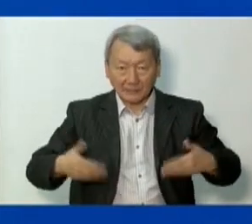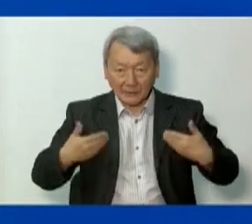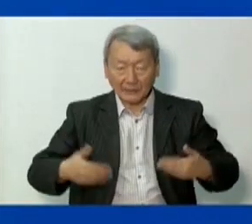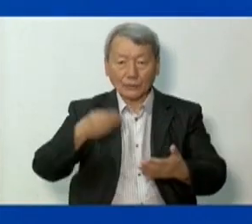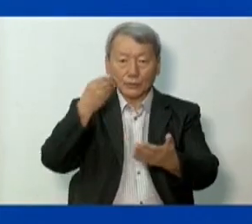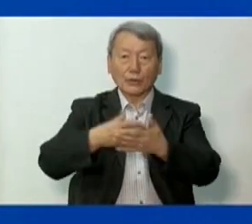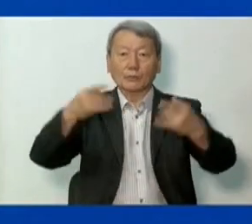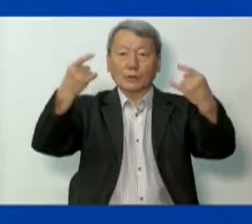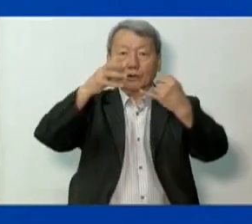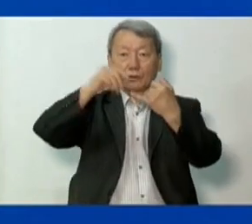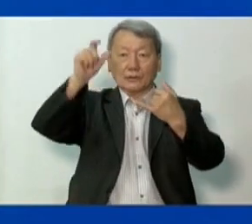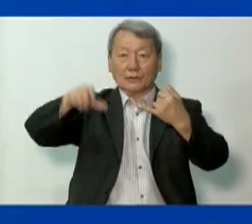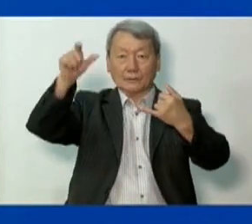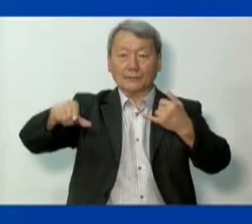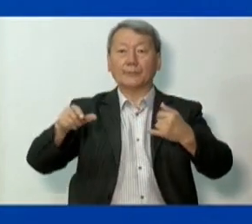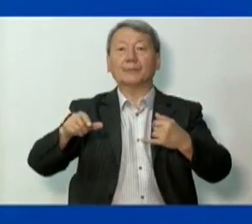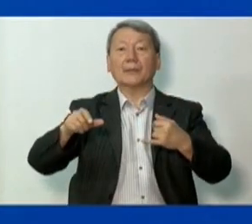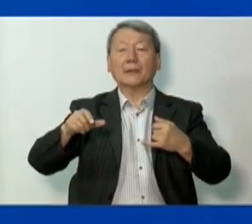Саламатсыздарбы, урматтуу мекендештер.